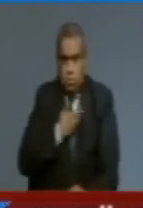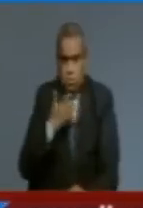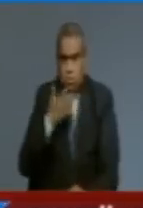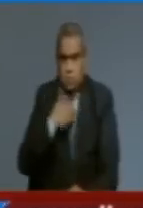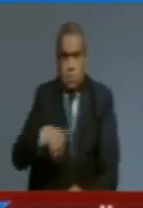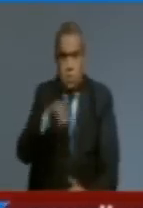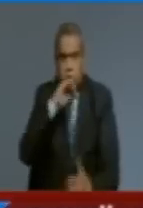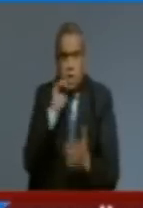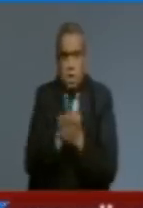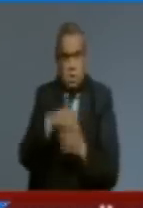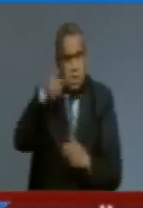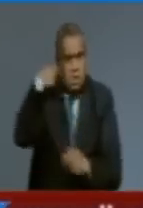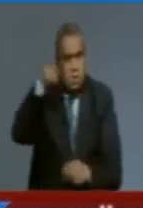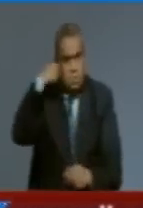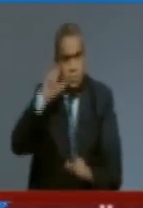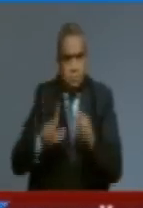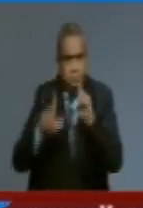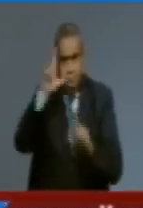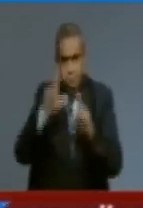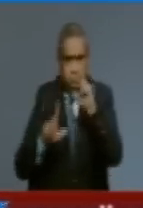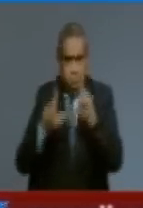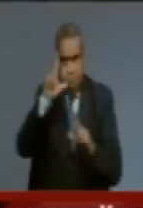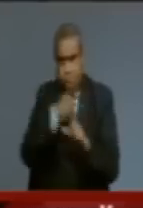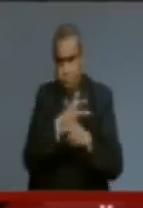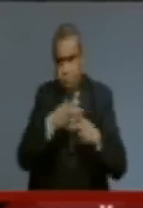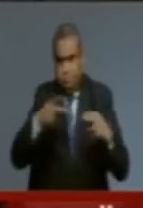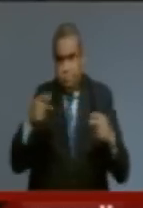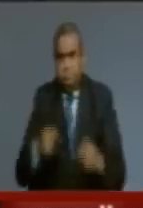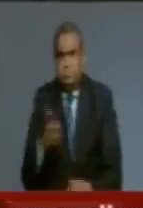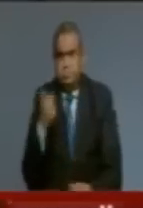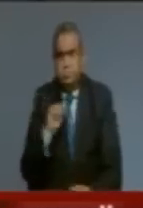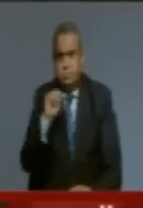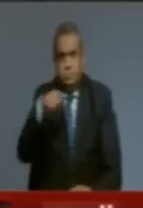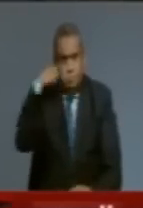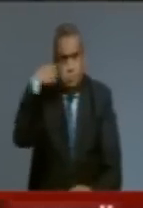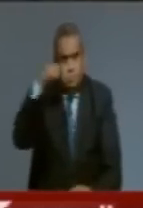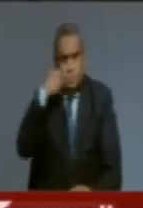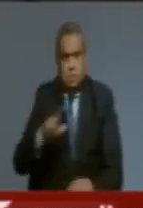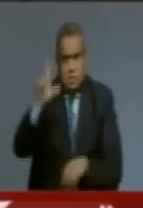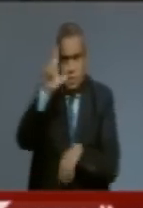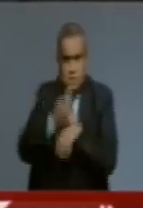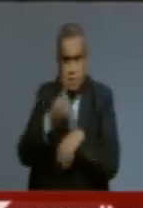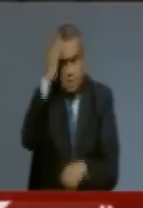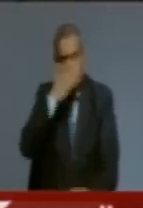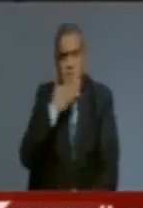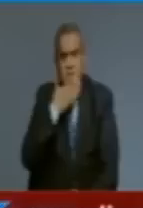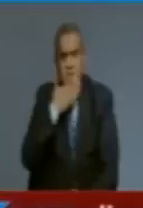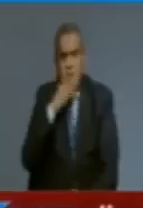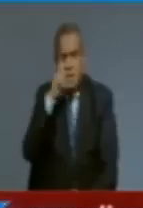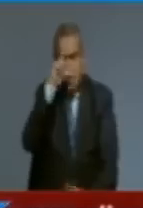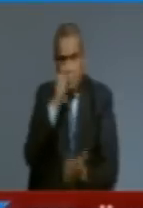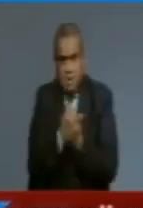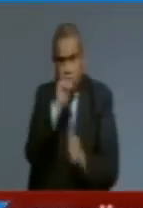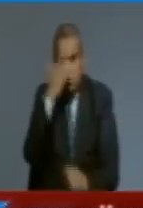معالي وفخامة، يا فخامة رئيس الاتحاد الأفريقي رئيس جزر القمر،